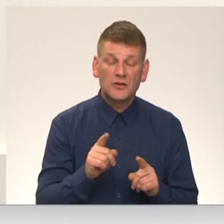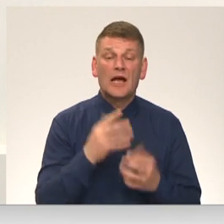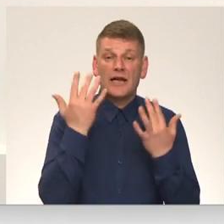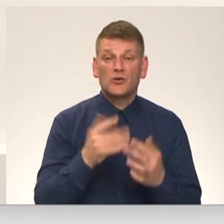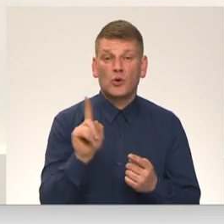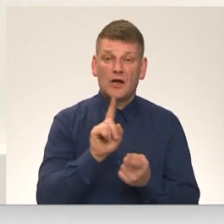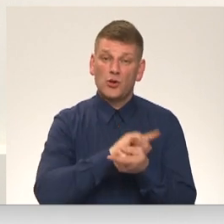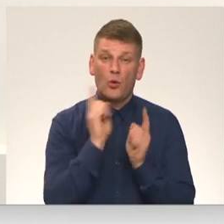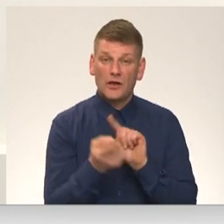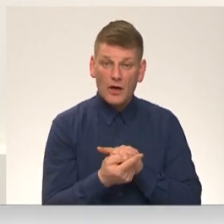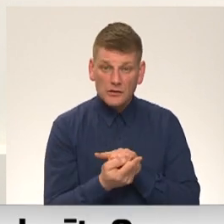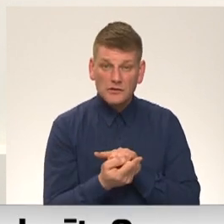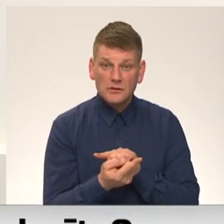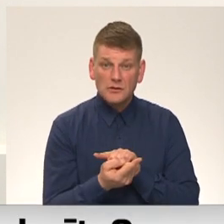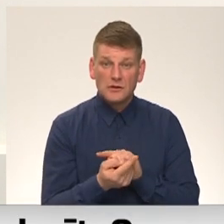otrāds.